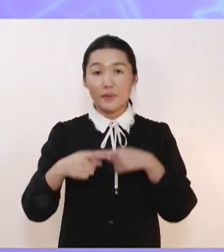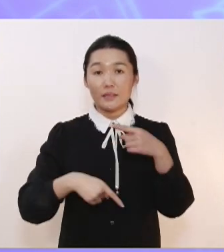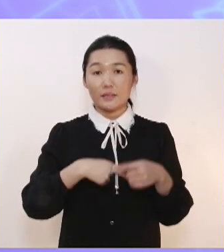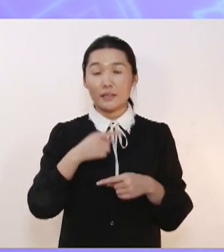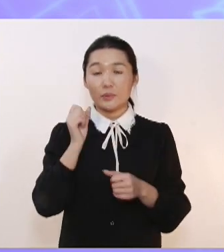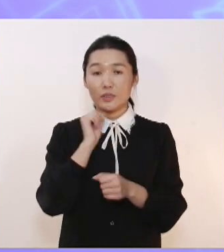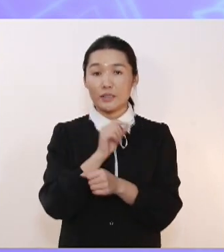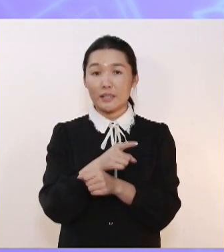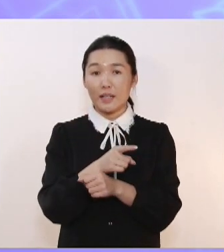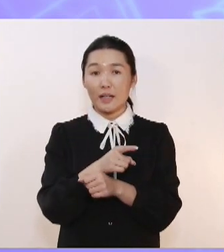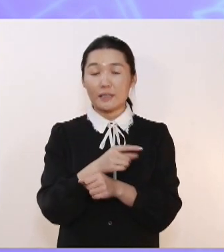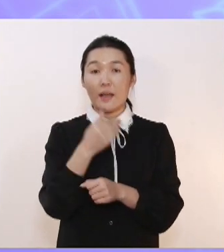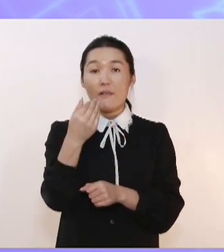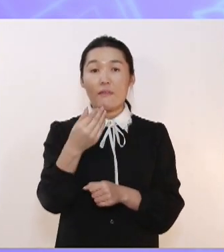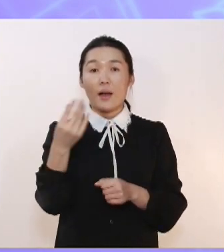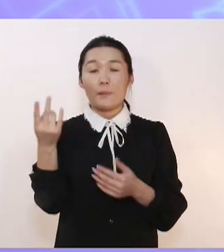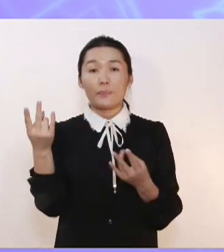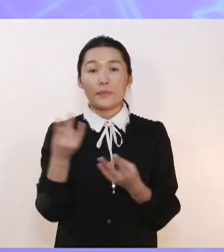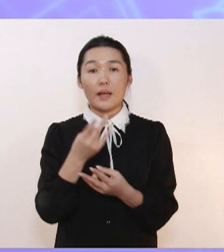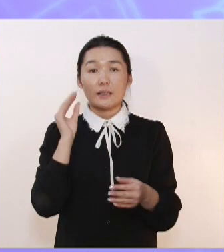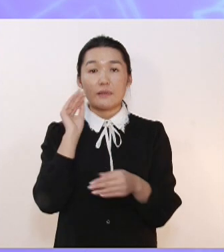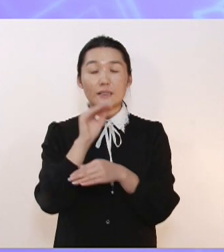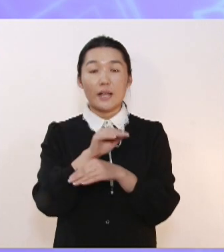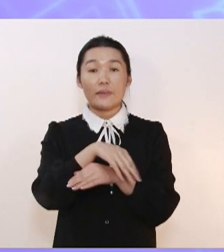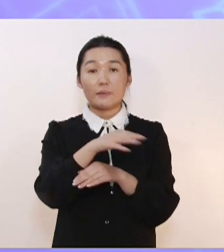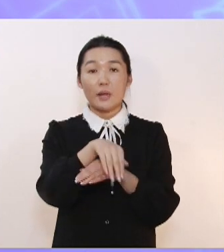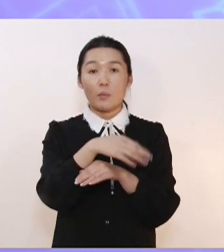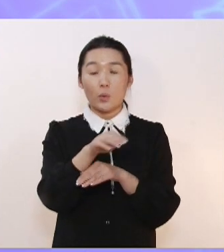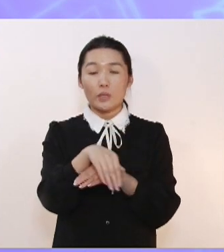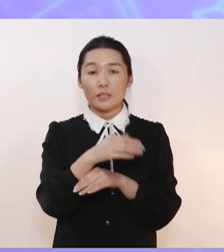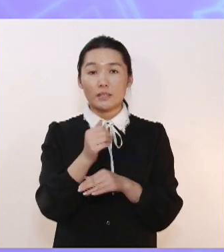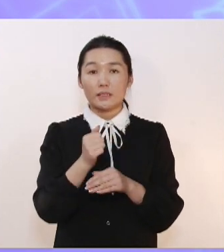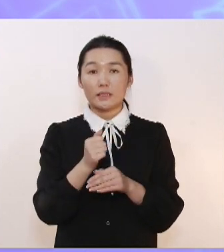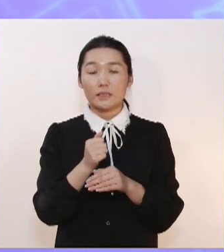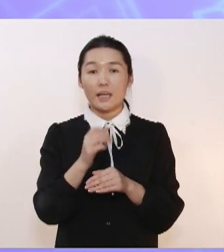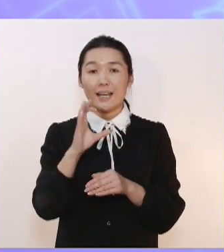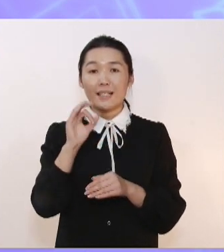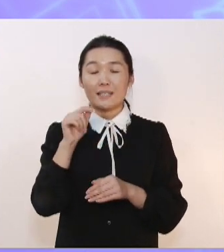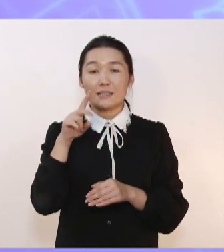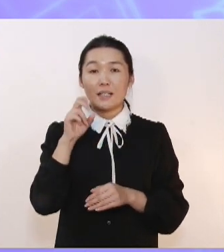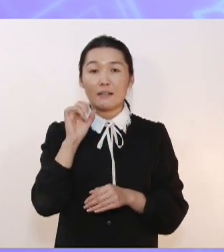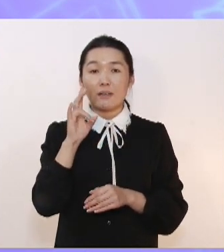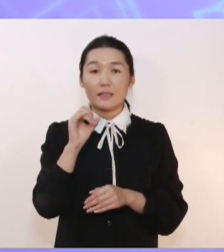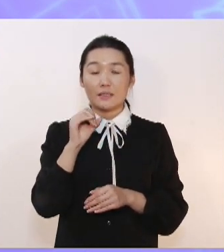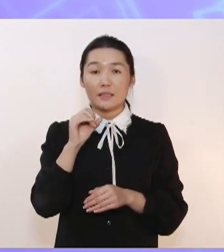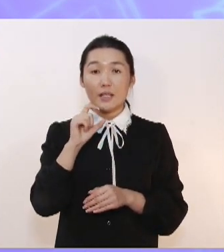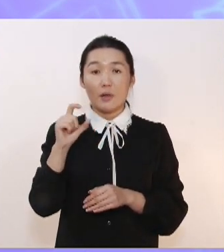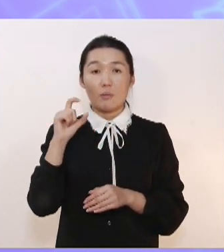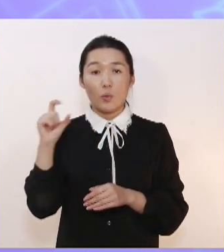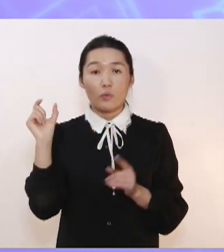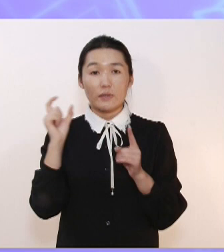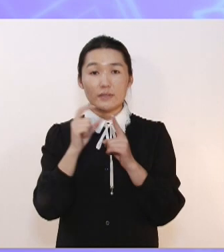Следующее задание. Вам надо вставить пропущенные согласные буквы в